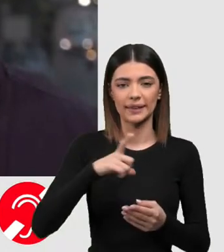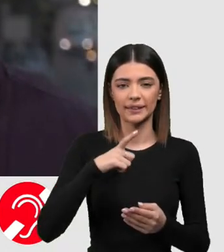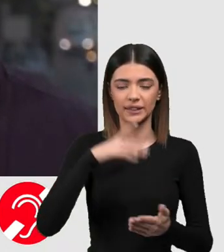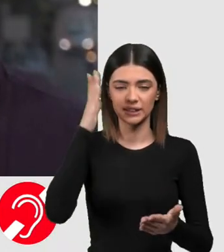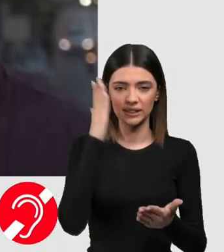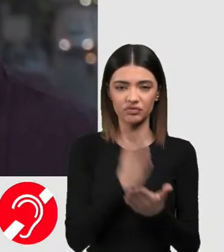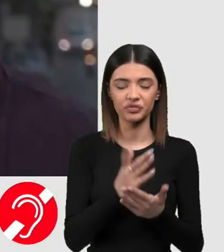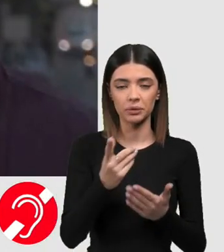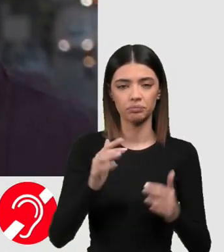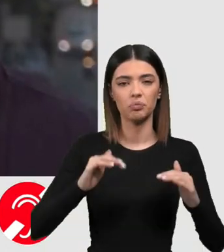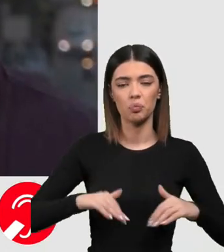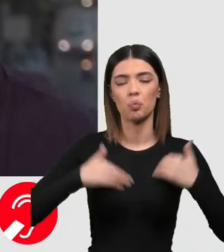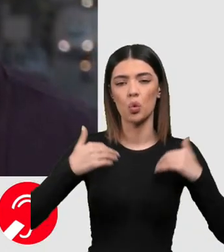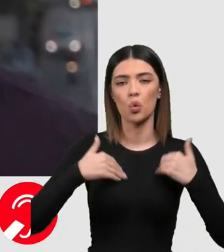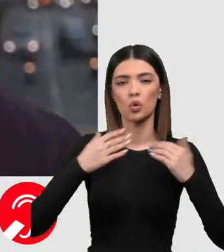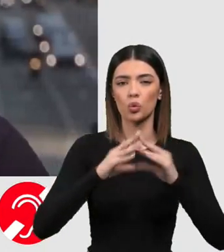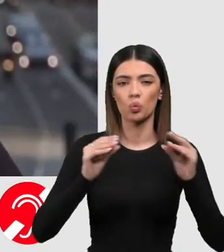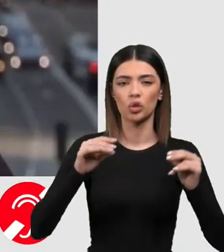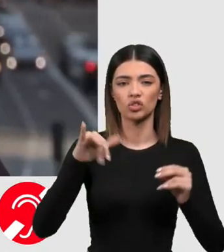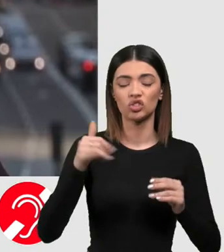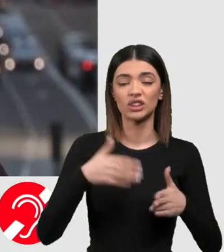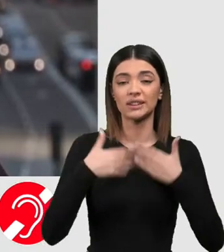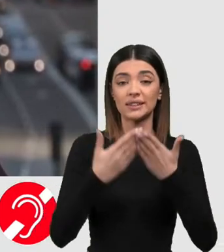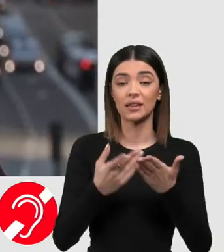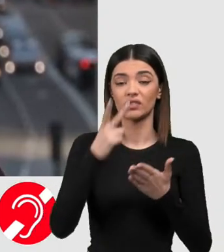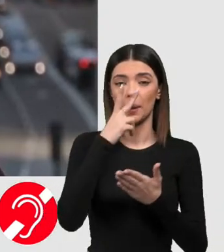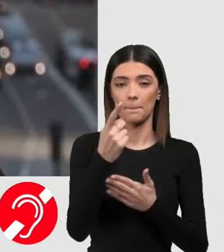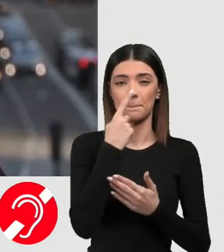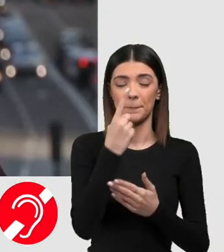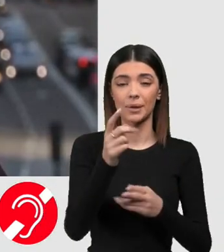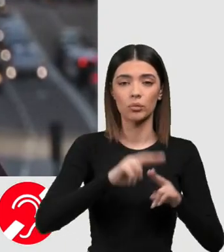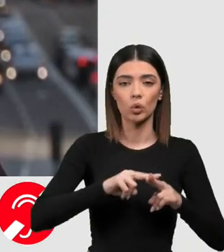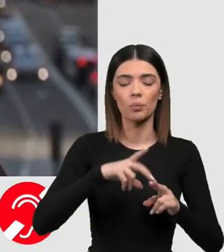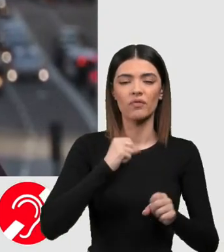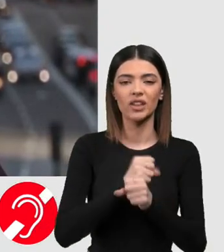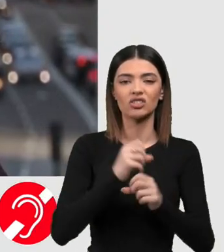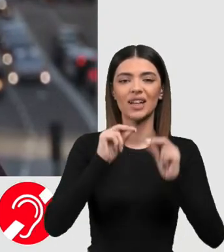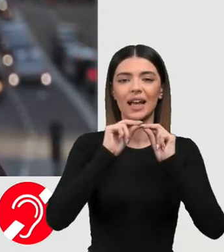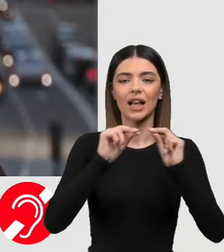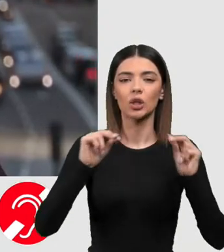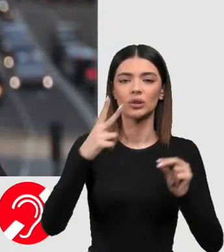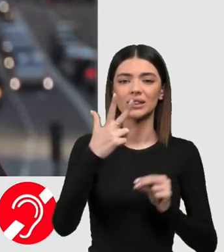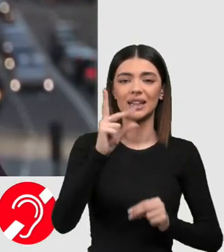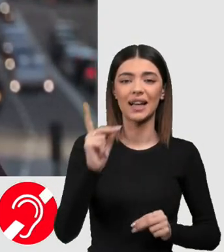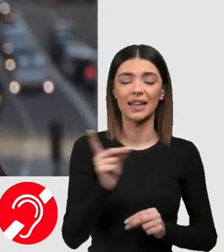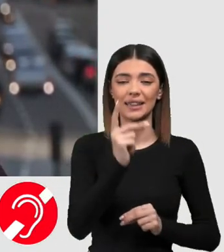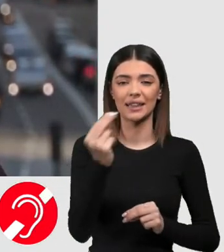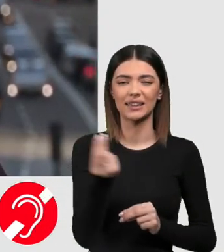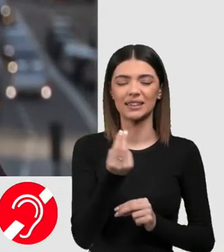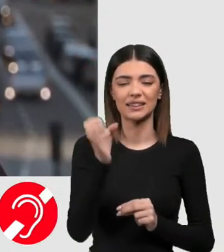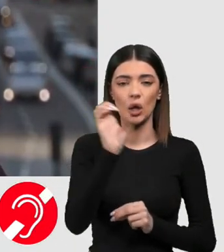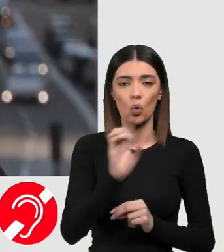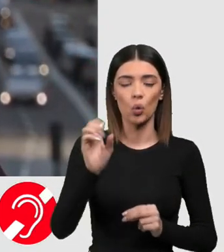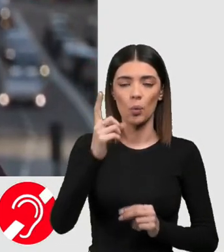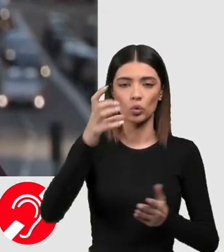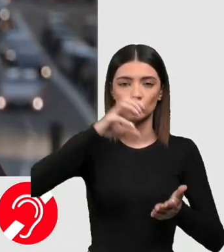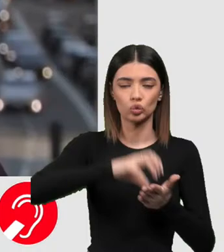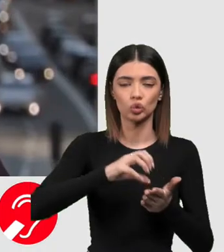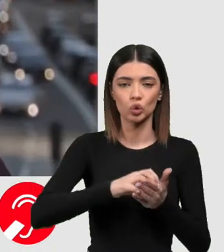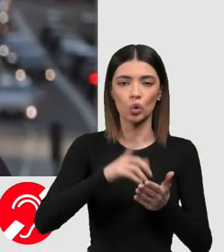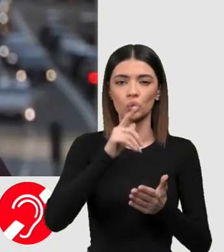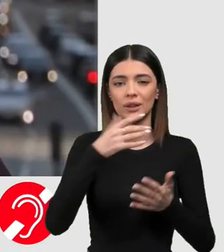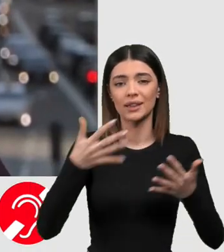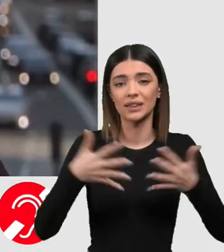inițiativă lăudabilă și ne oferă practic prima structură educațională 3D printată în Europa într-o zonă de